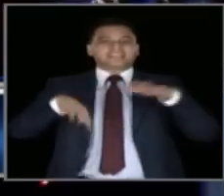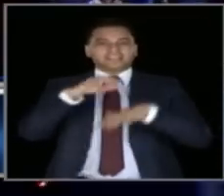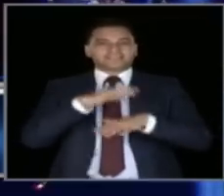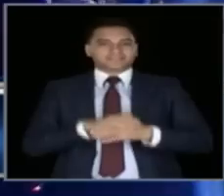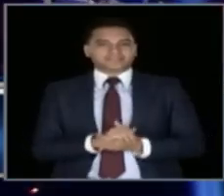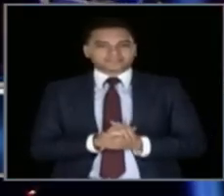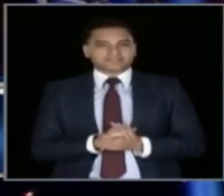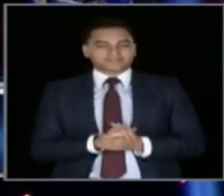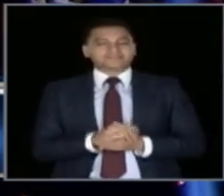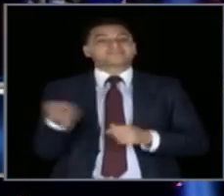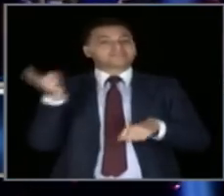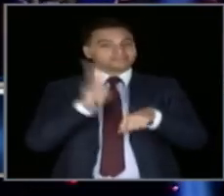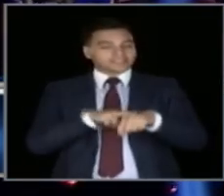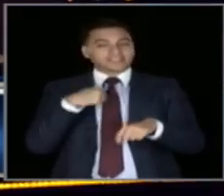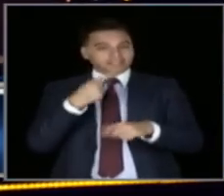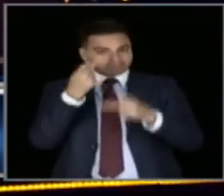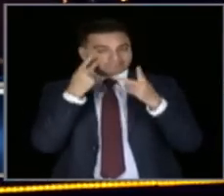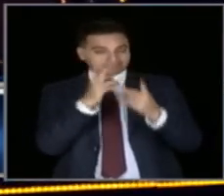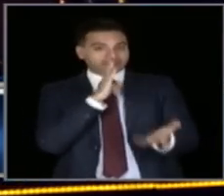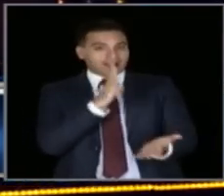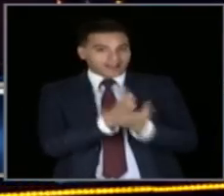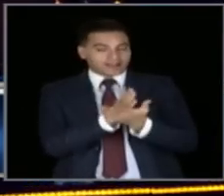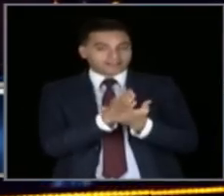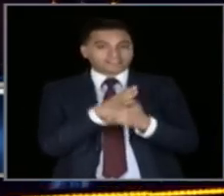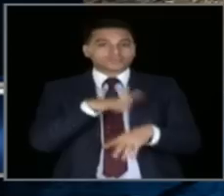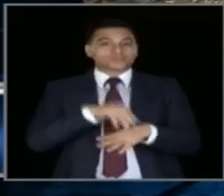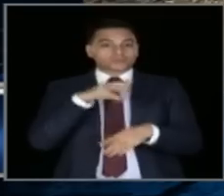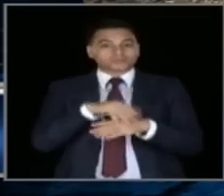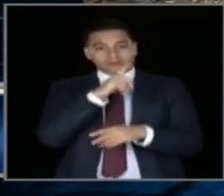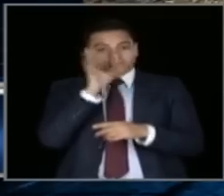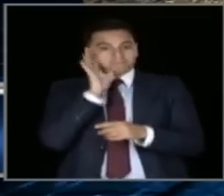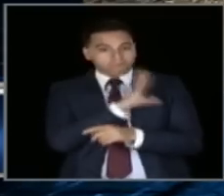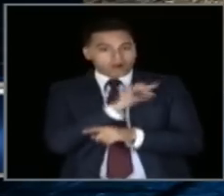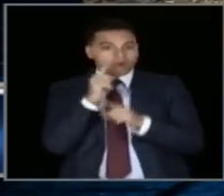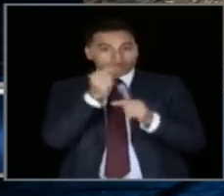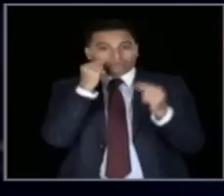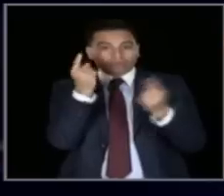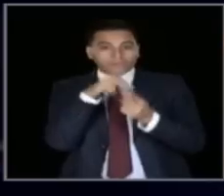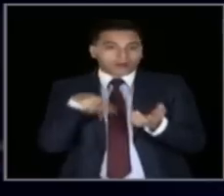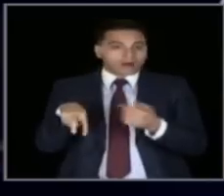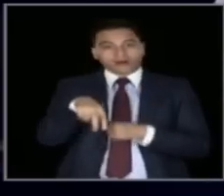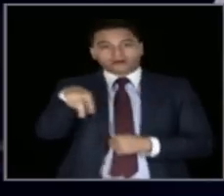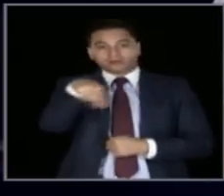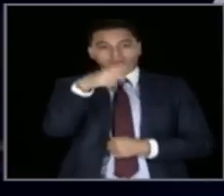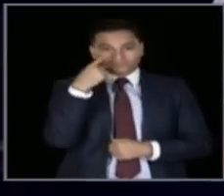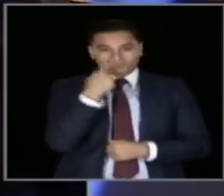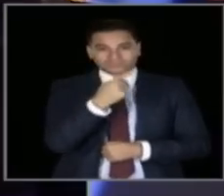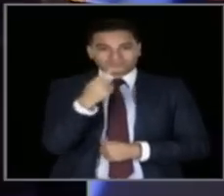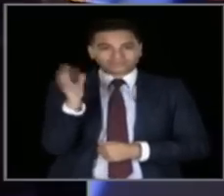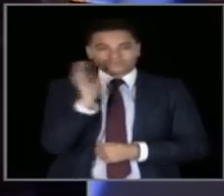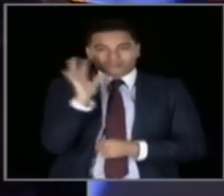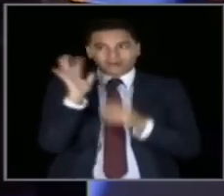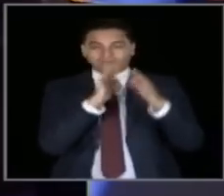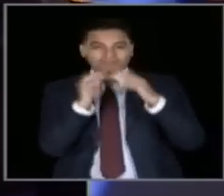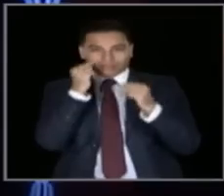أشهر ممر في سويسرا. سويسرا مشهورة بجمال الطبيعة. نيفين، خطفت 10